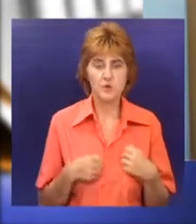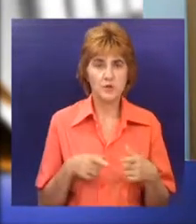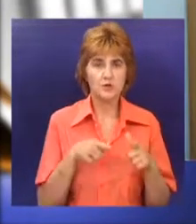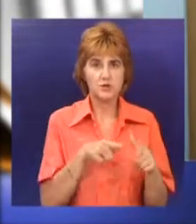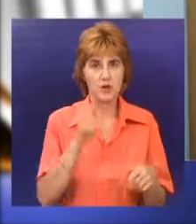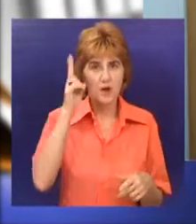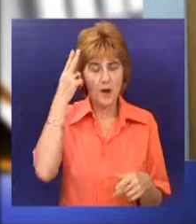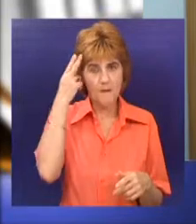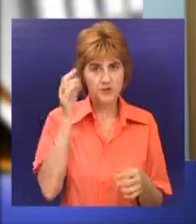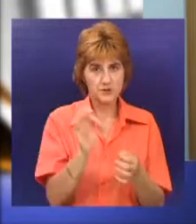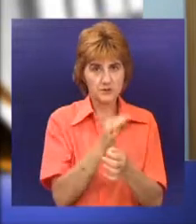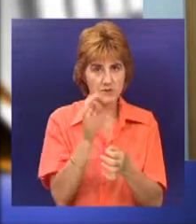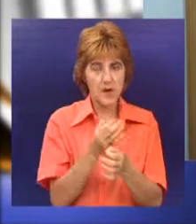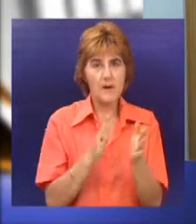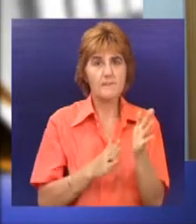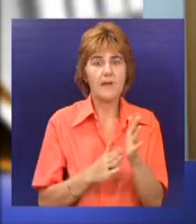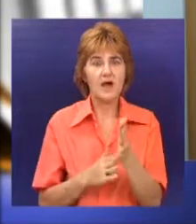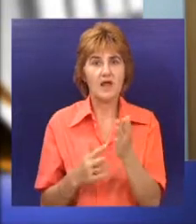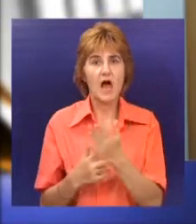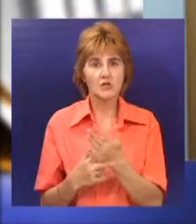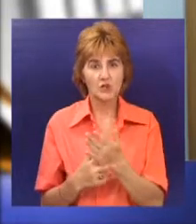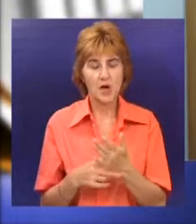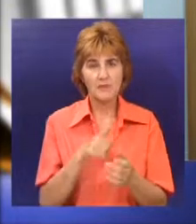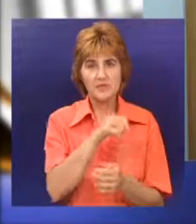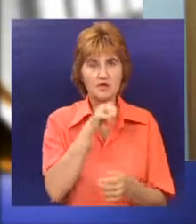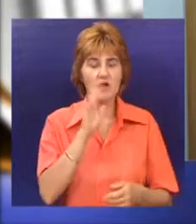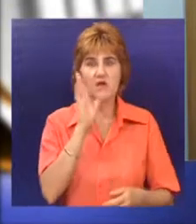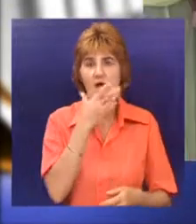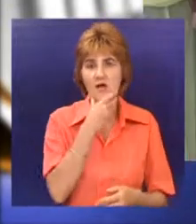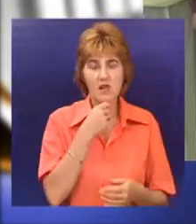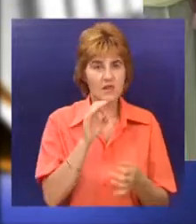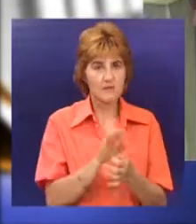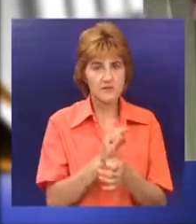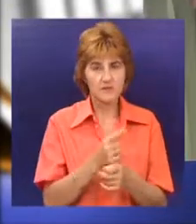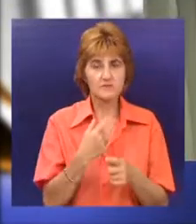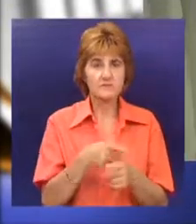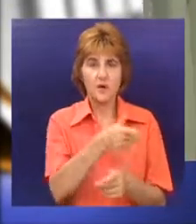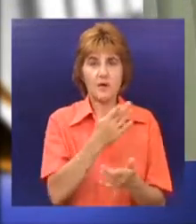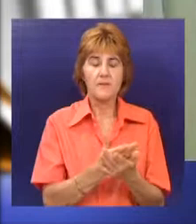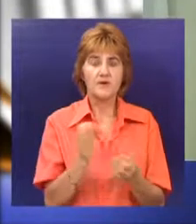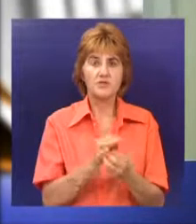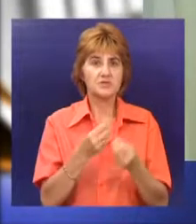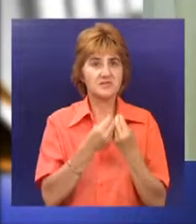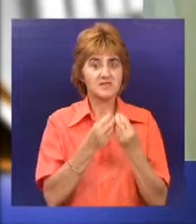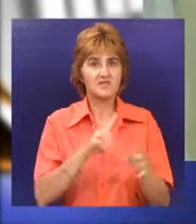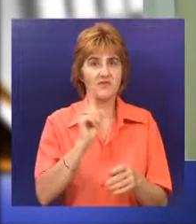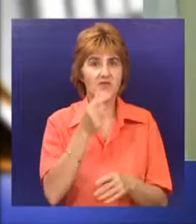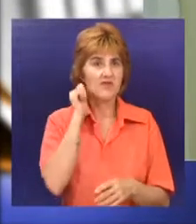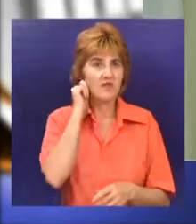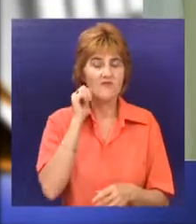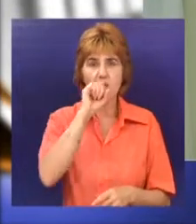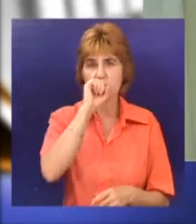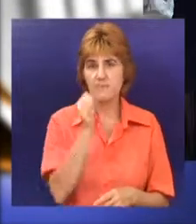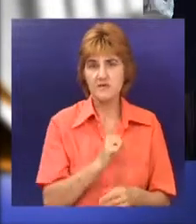Marija Šabić, autor je kreacija haljina koje su najlepše žene Srbije nosile prilikom izbora za mis naše zemlje, ali prilikom nastupa na